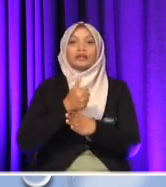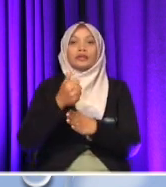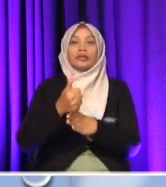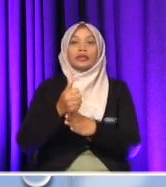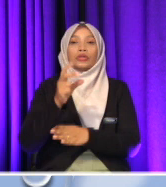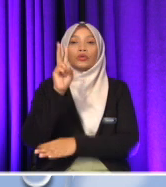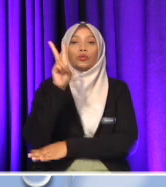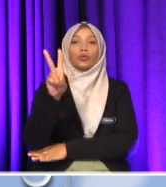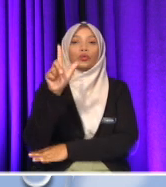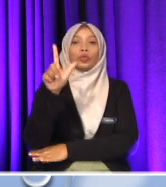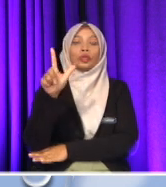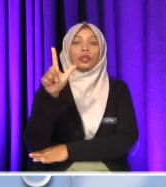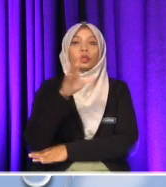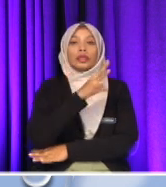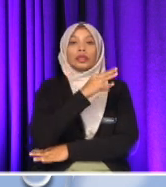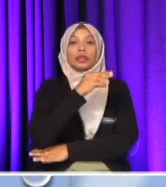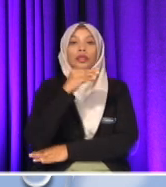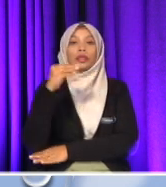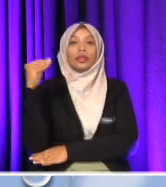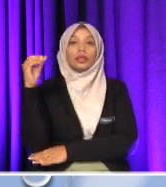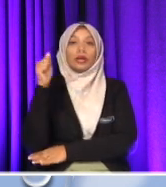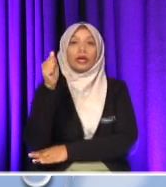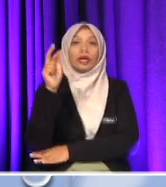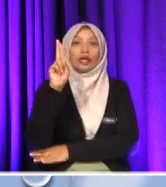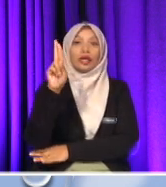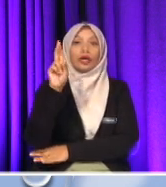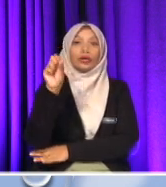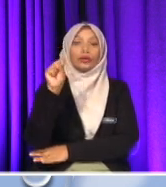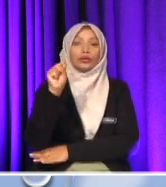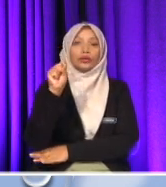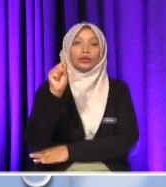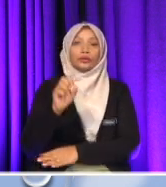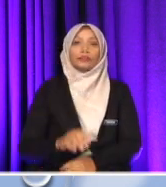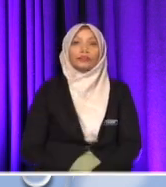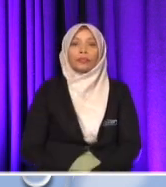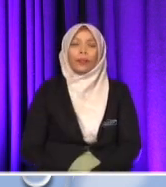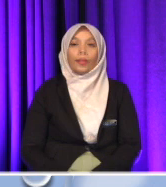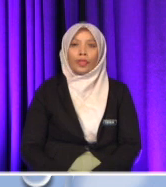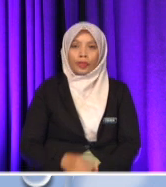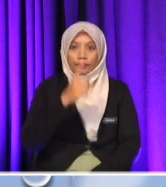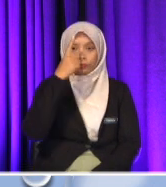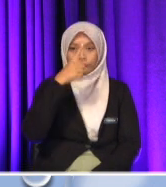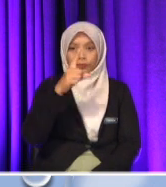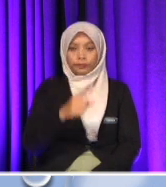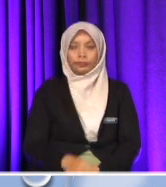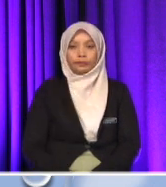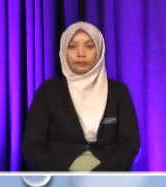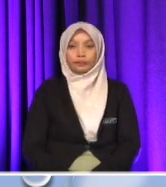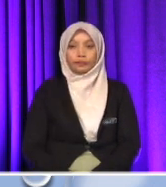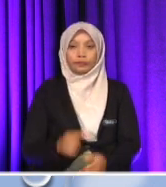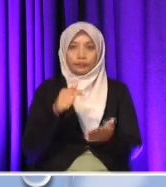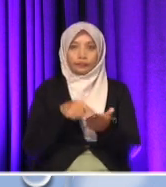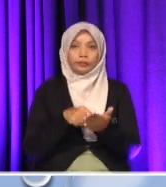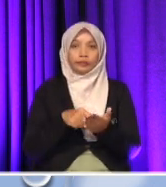voltan pearuh dengan arus ni tadi. Kita kata sentiasa arus letak sebagai paksi mendata untuk memudahkan kita. Okey, dan untuk